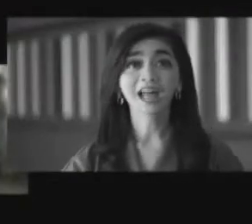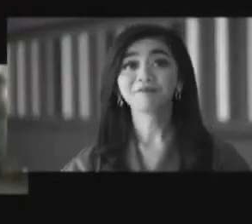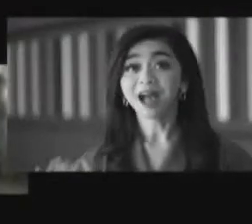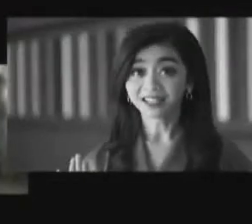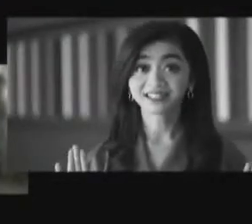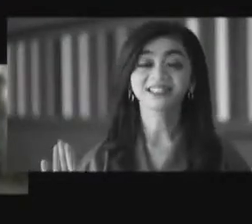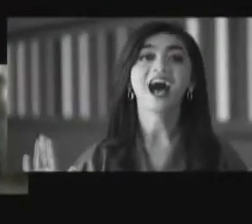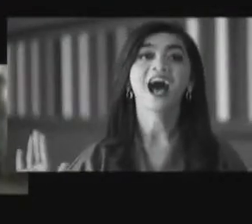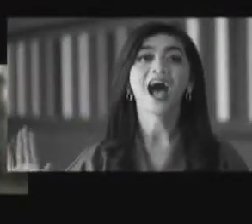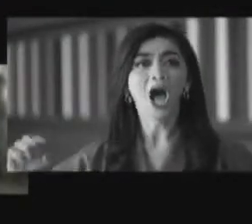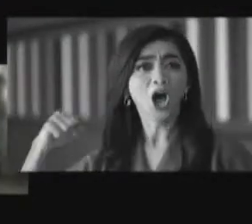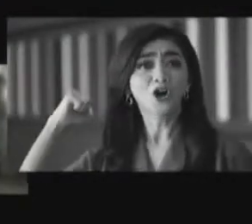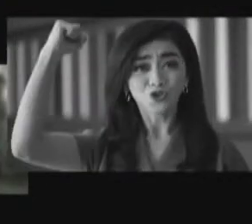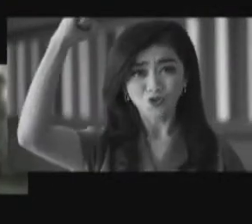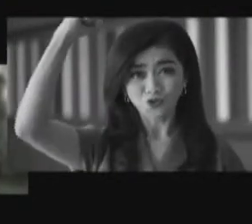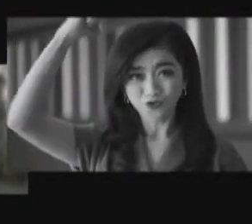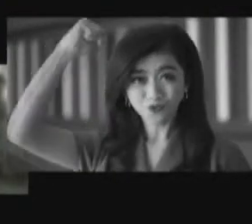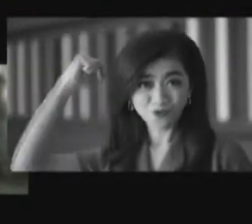sehat